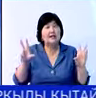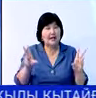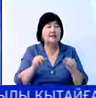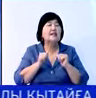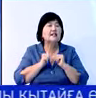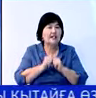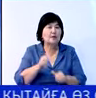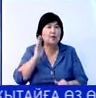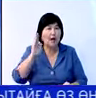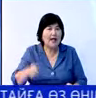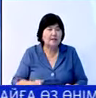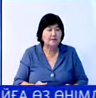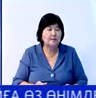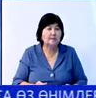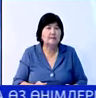болғай.